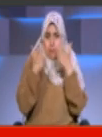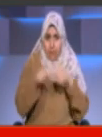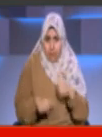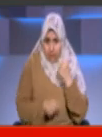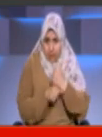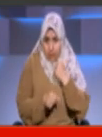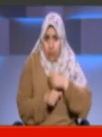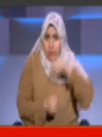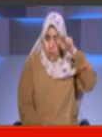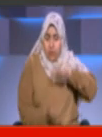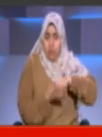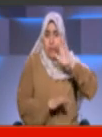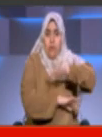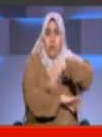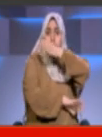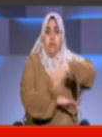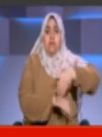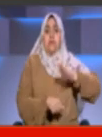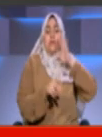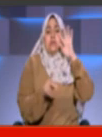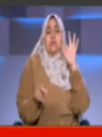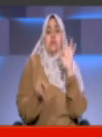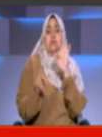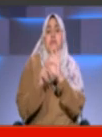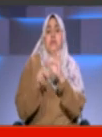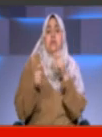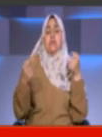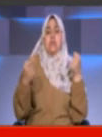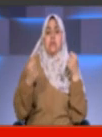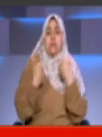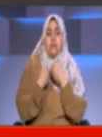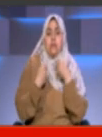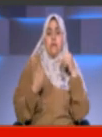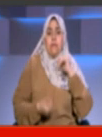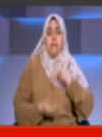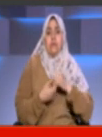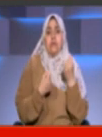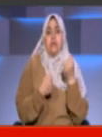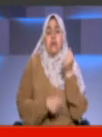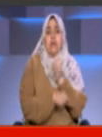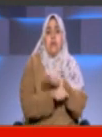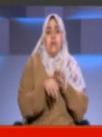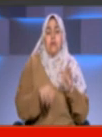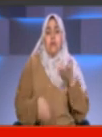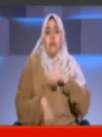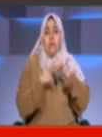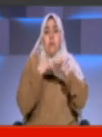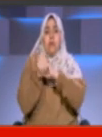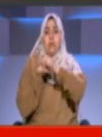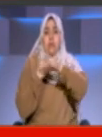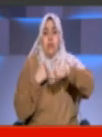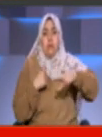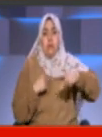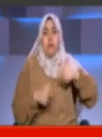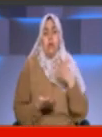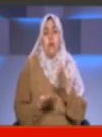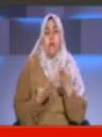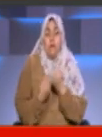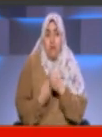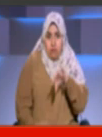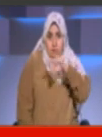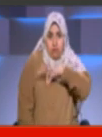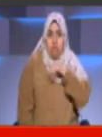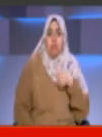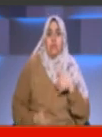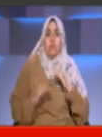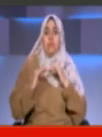معهم بالبلاد بالعمل على تنفيذ مخططهم الذي يستهدف المساس بأمن الوطن والنيل من استقراره،